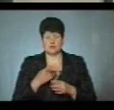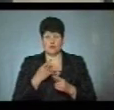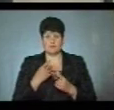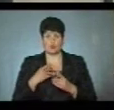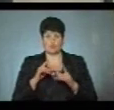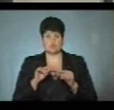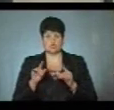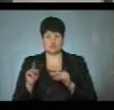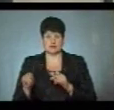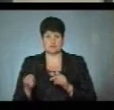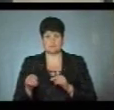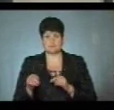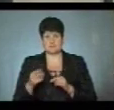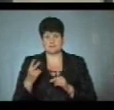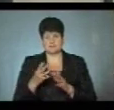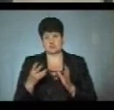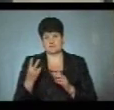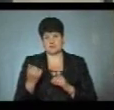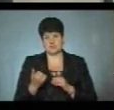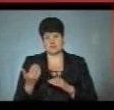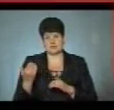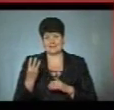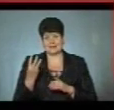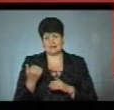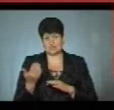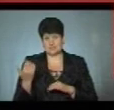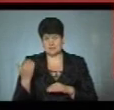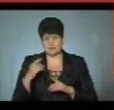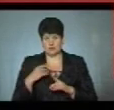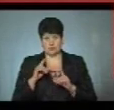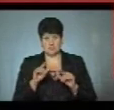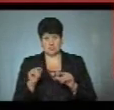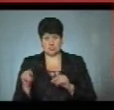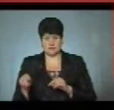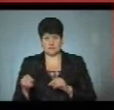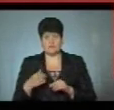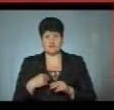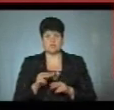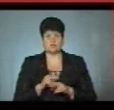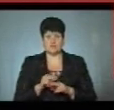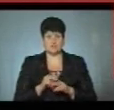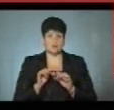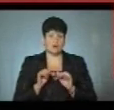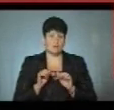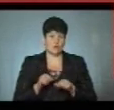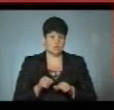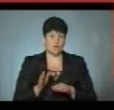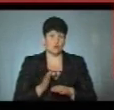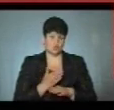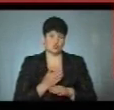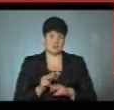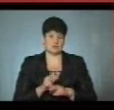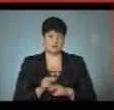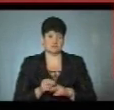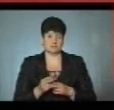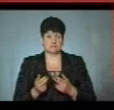об'їжджали вже більше як 2 тижні тому, тож практично 3 тижні тому ми об'їхали. Тобто ваші зауваження вже могли усунути.